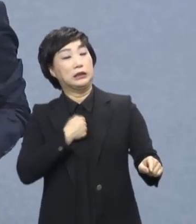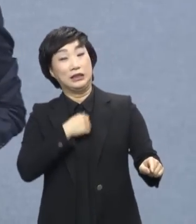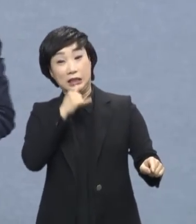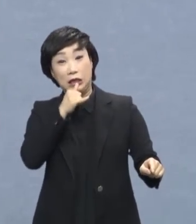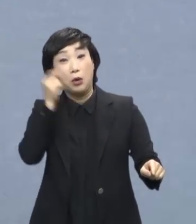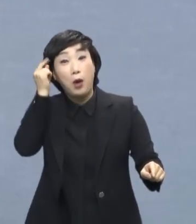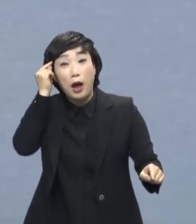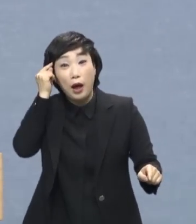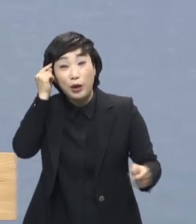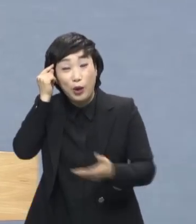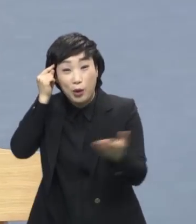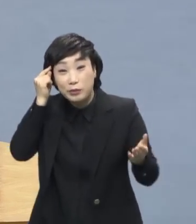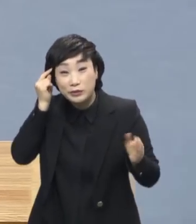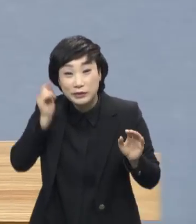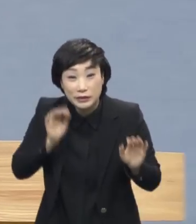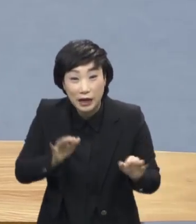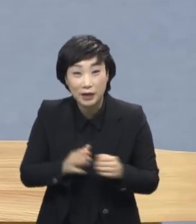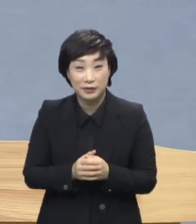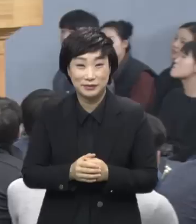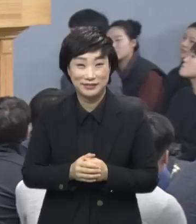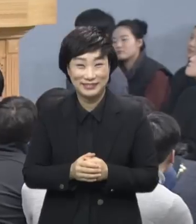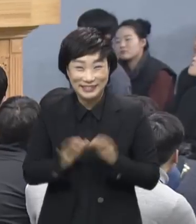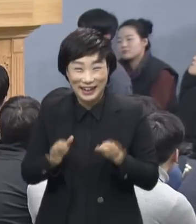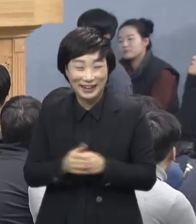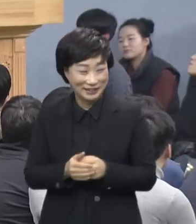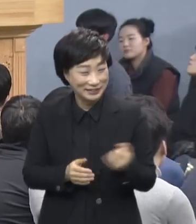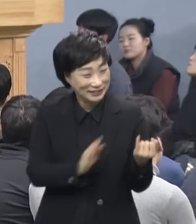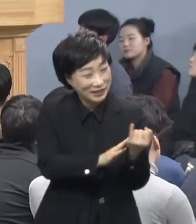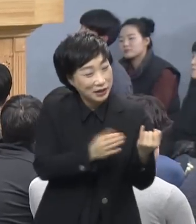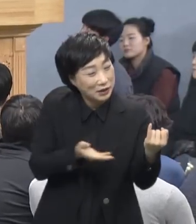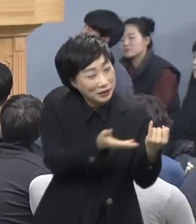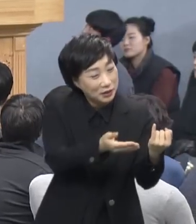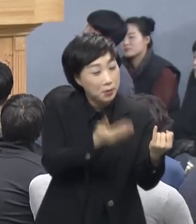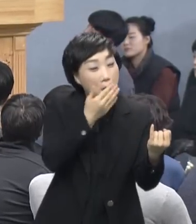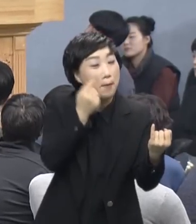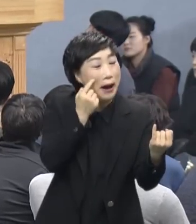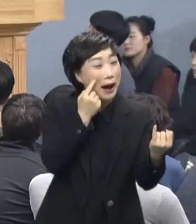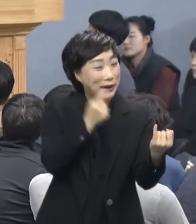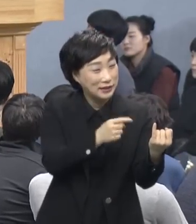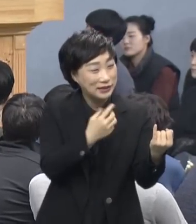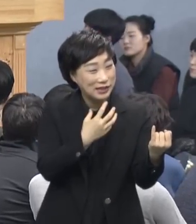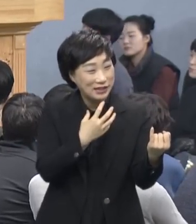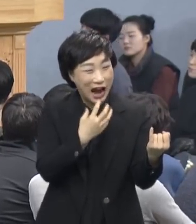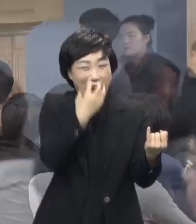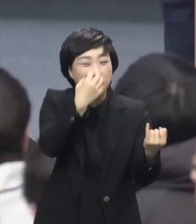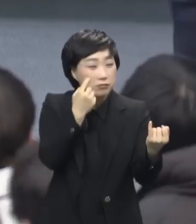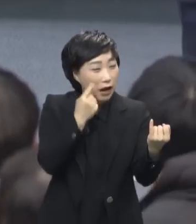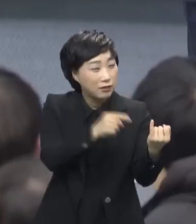왜 그럴까? 먹어봐 한번. 먹어봐.